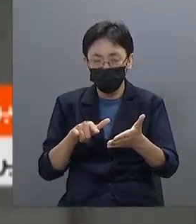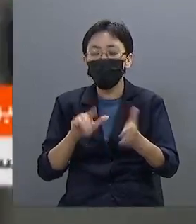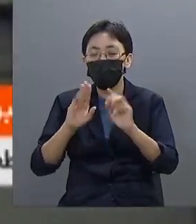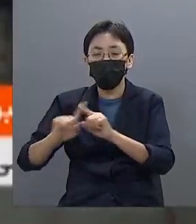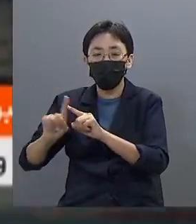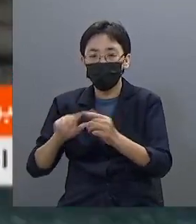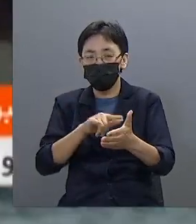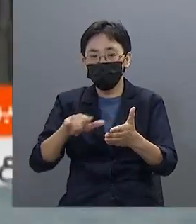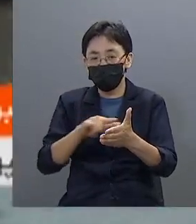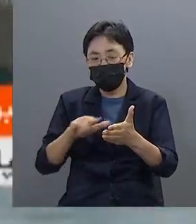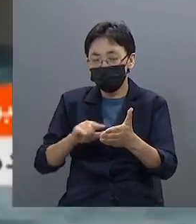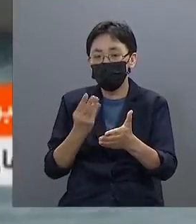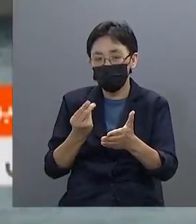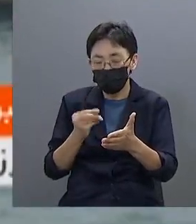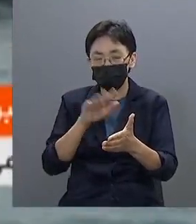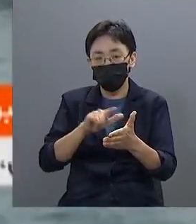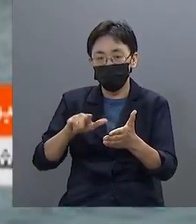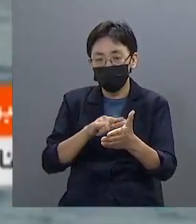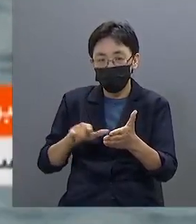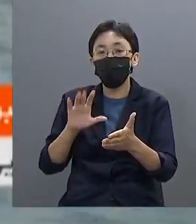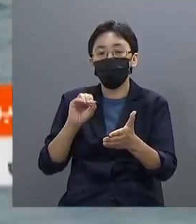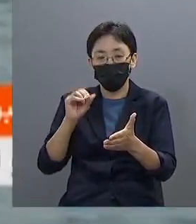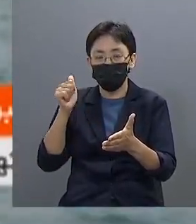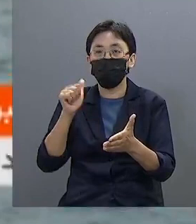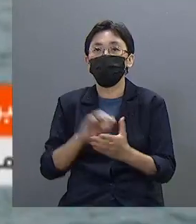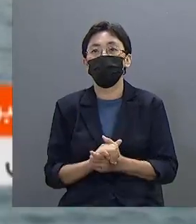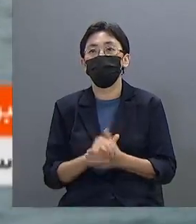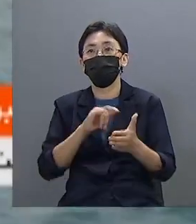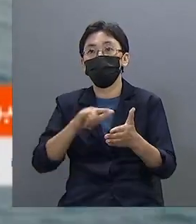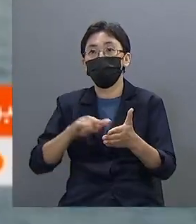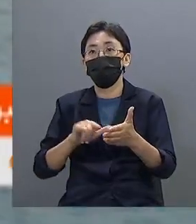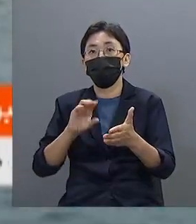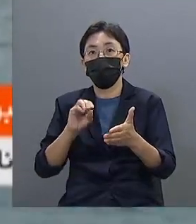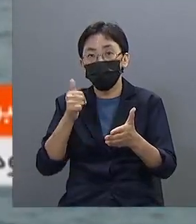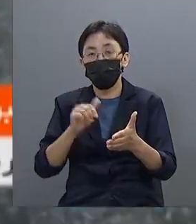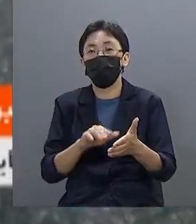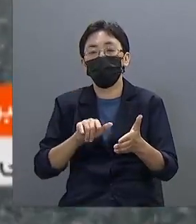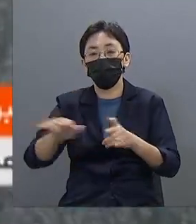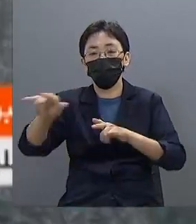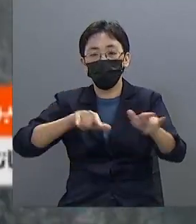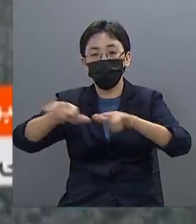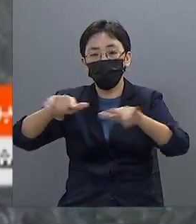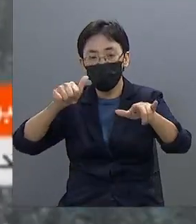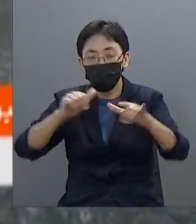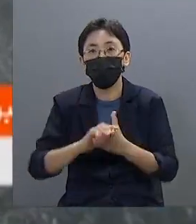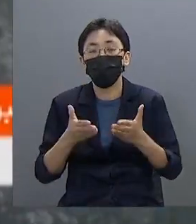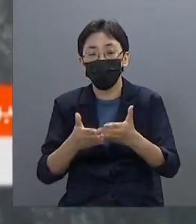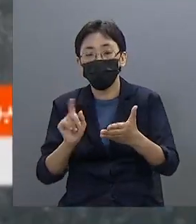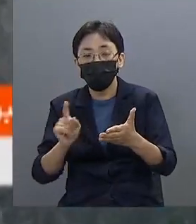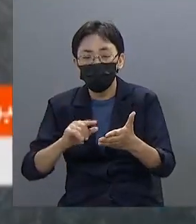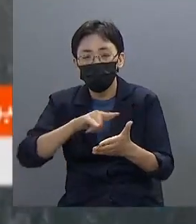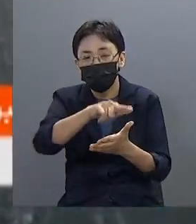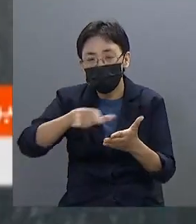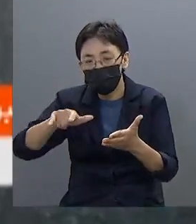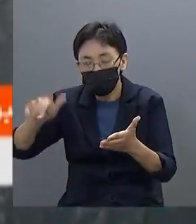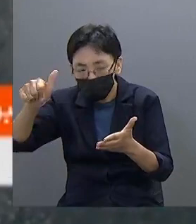มๆนะคะมากถึง50ลำด้วยกันซึ่งทำให้การใช้งานโดรนครอบคลุมภารกิจรอบด้านไม่ว่าจะเป็นการโจมตีตรวจ